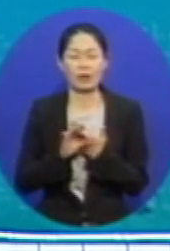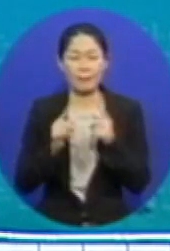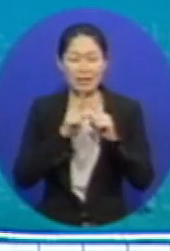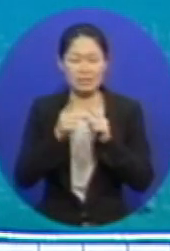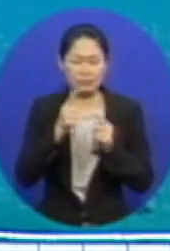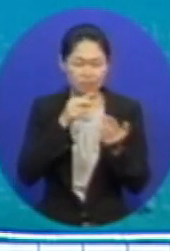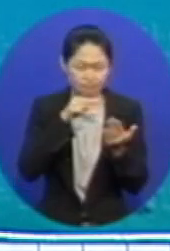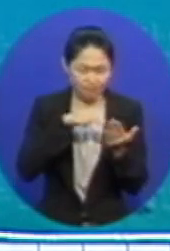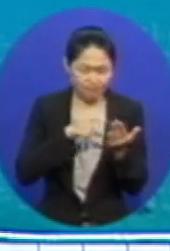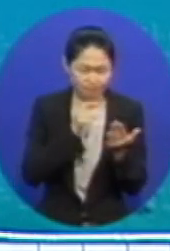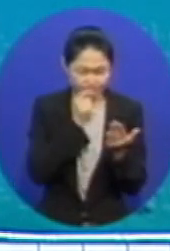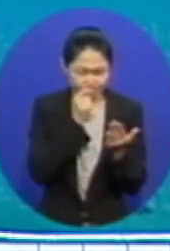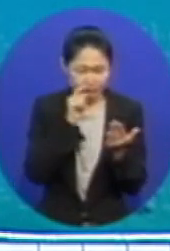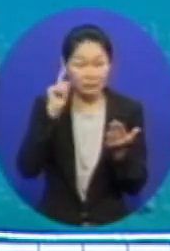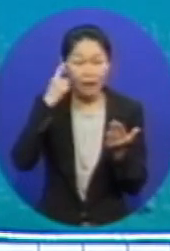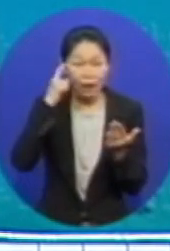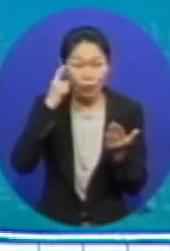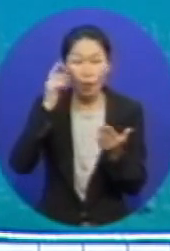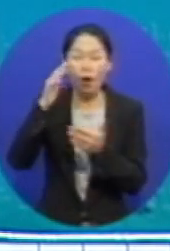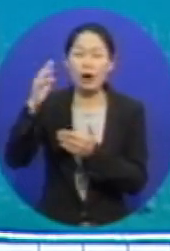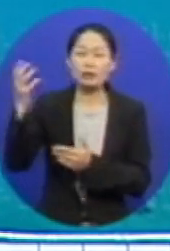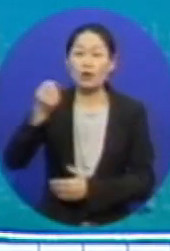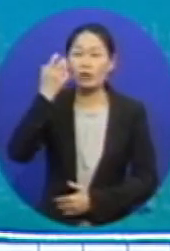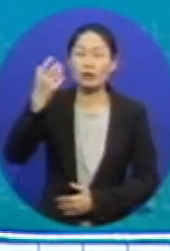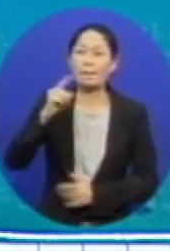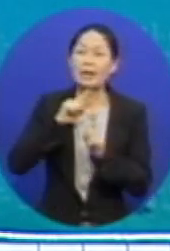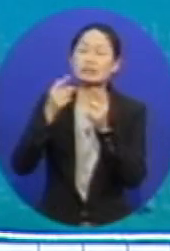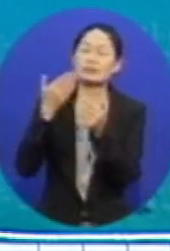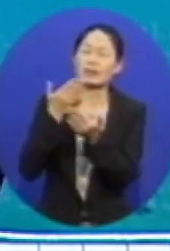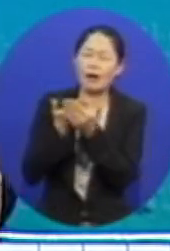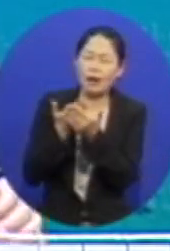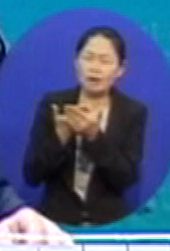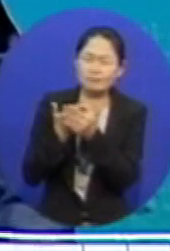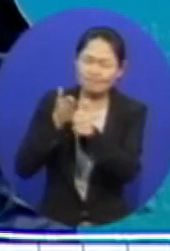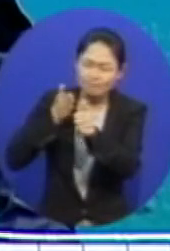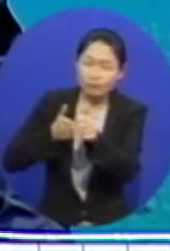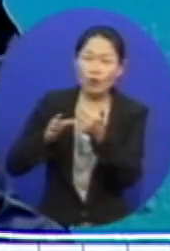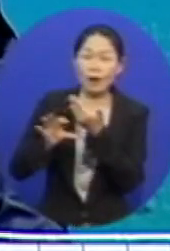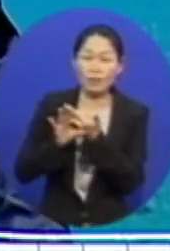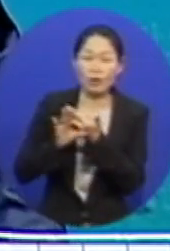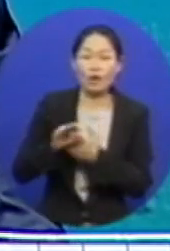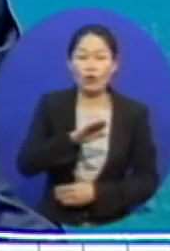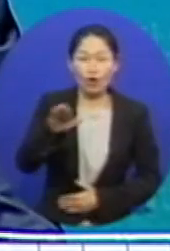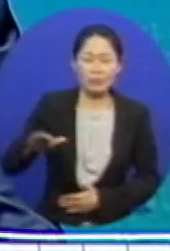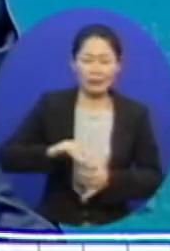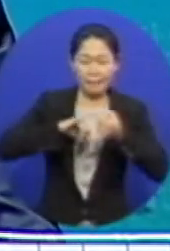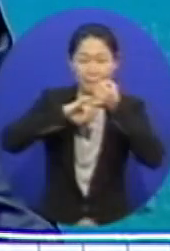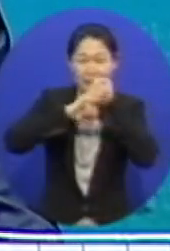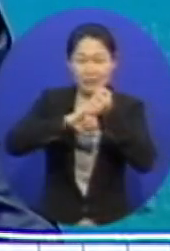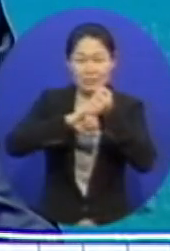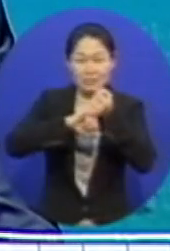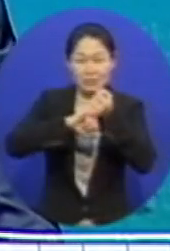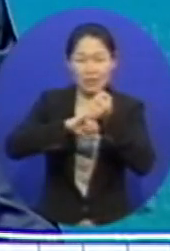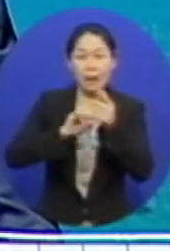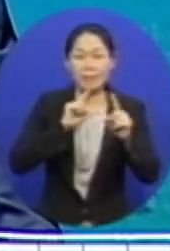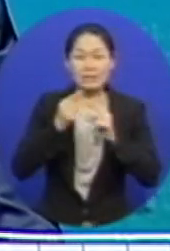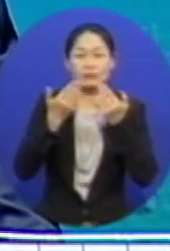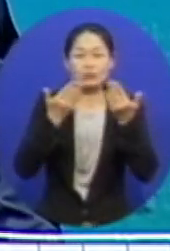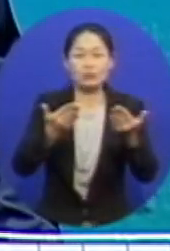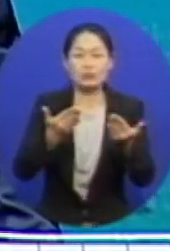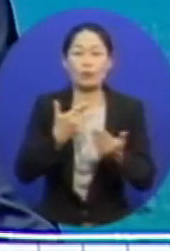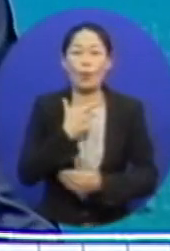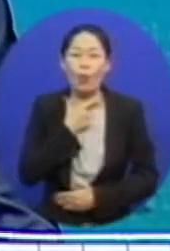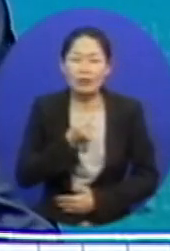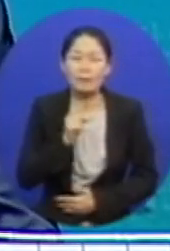묵상하고 그리고 성령님께 말씀해 주시기를 구하면 여러분에게 반드시 말씀 하고 싶어